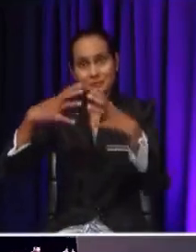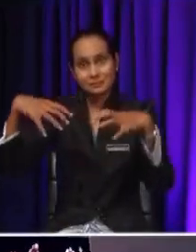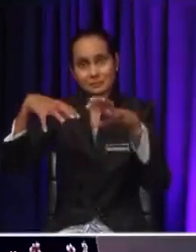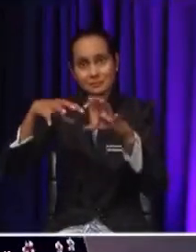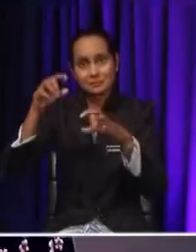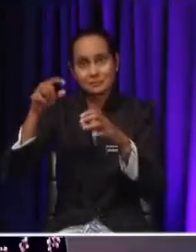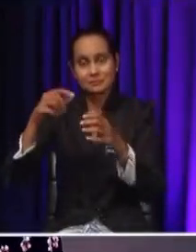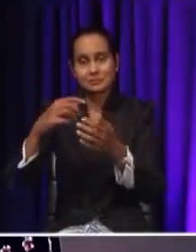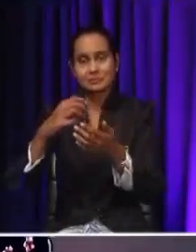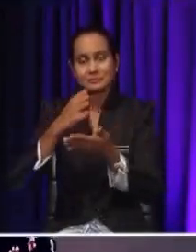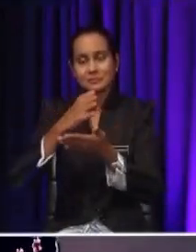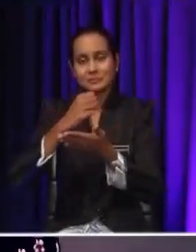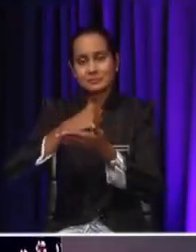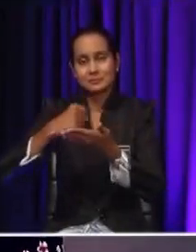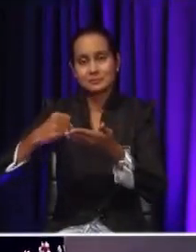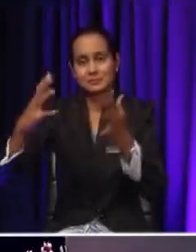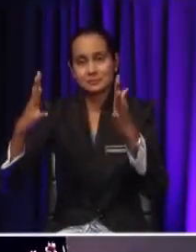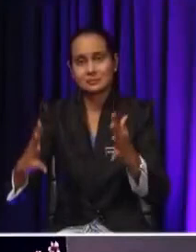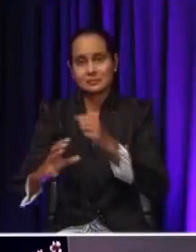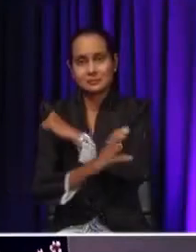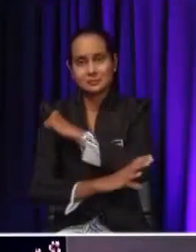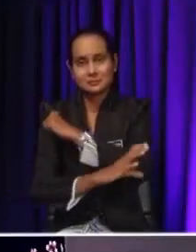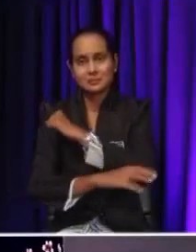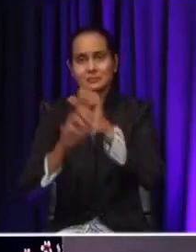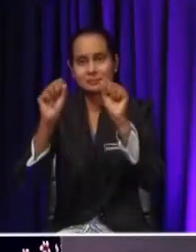jadi cuma masyarakat